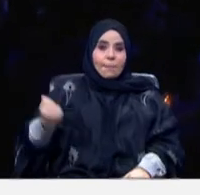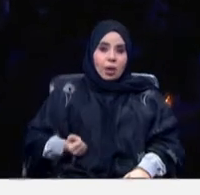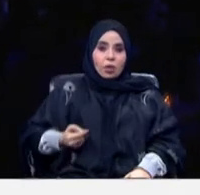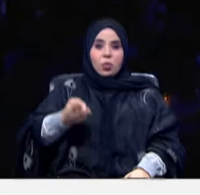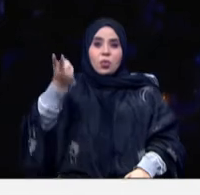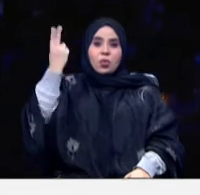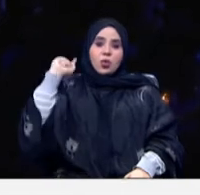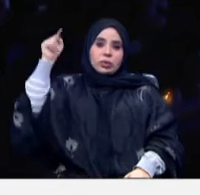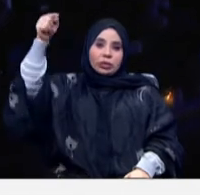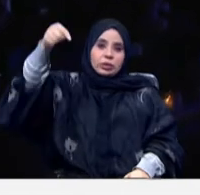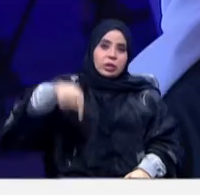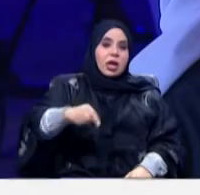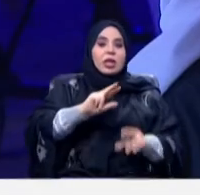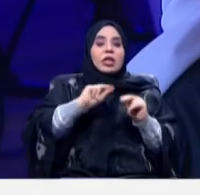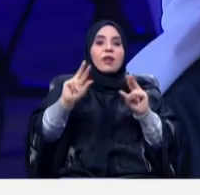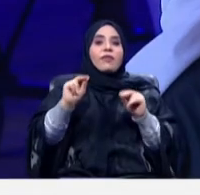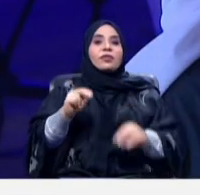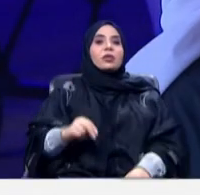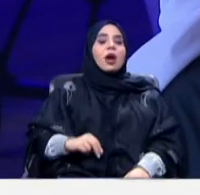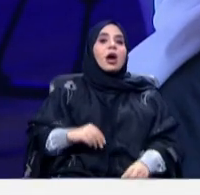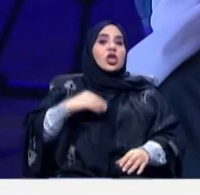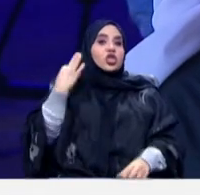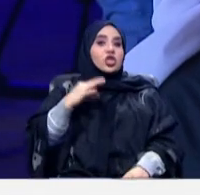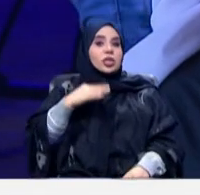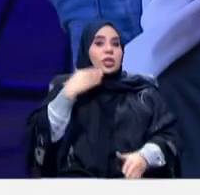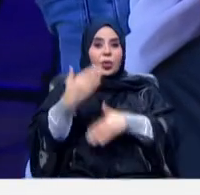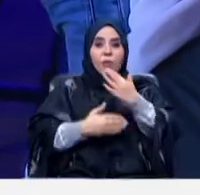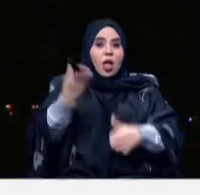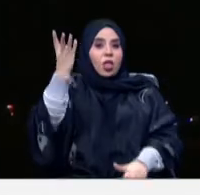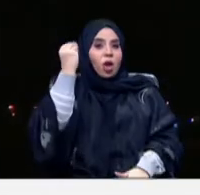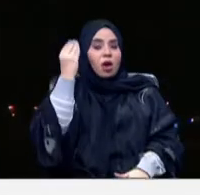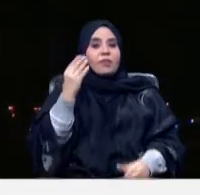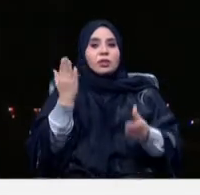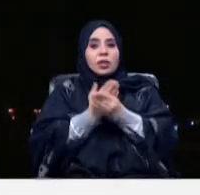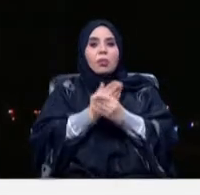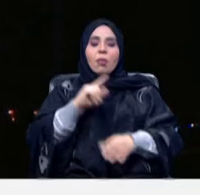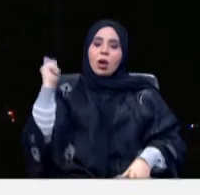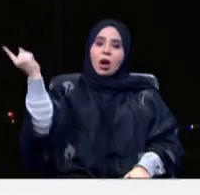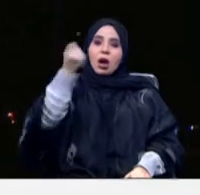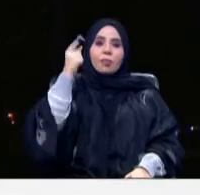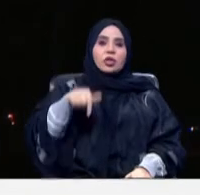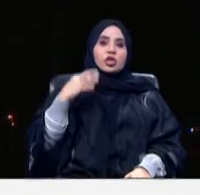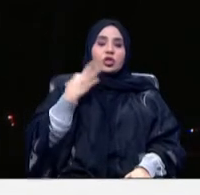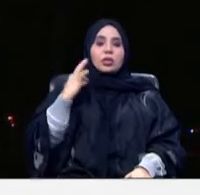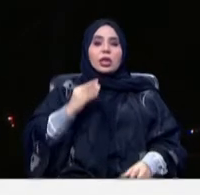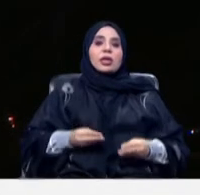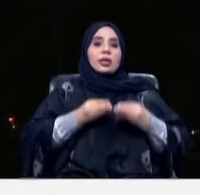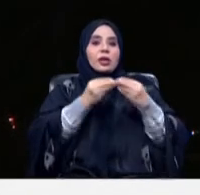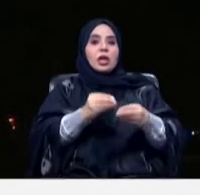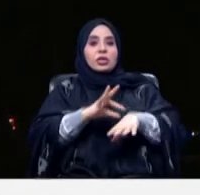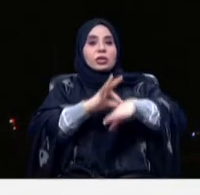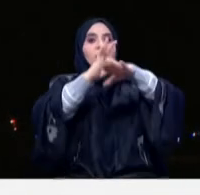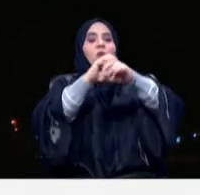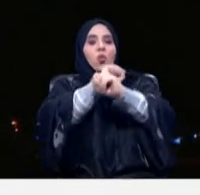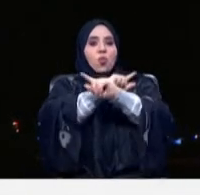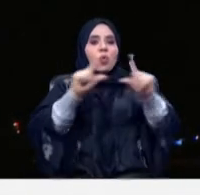إشعاع حضاري منفتحا على مراكز الفكر الرصين في العالم ومستوعبا لكل جديد ومفيد من العطاء الإنساني، وأن